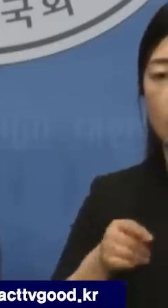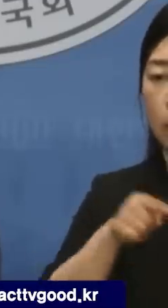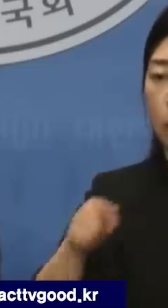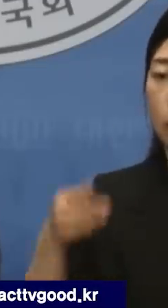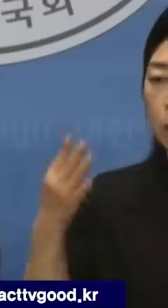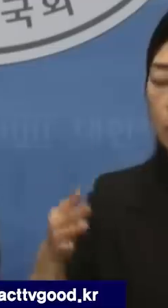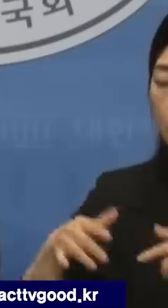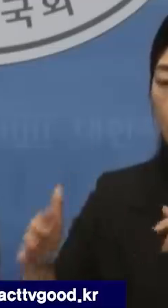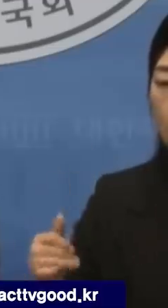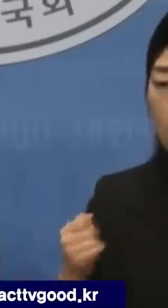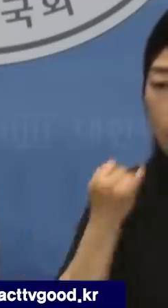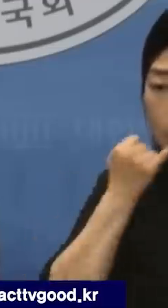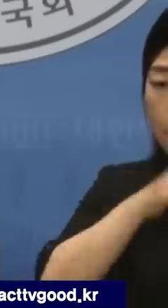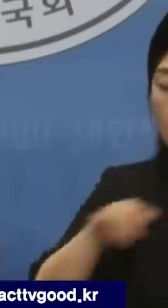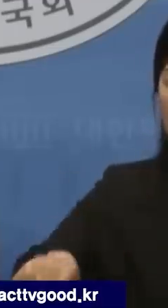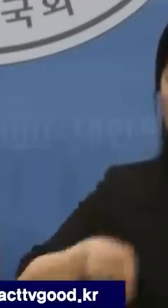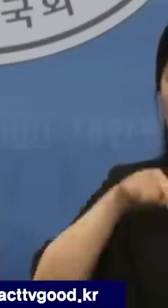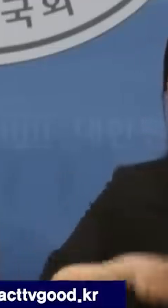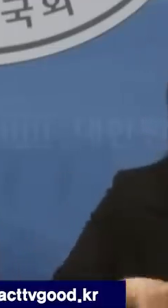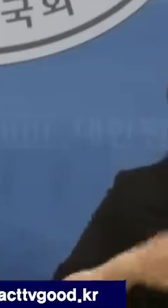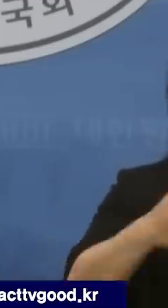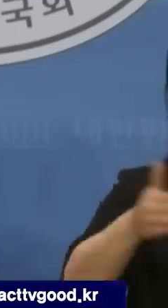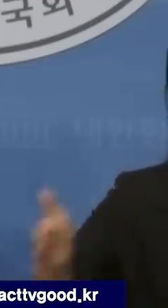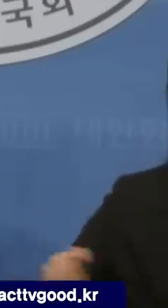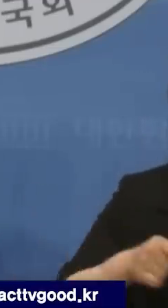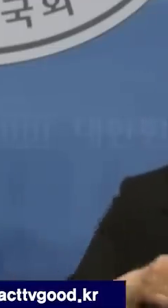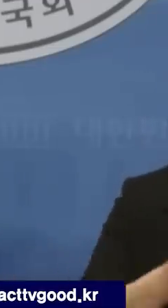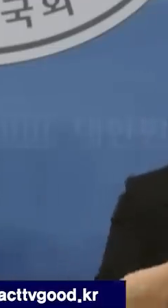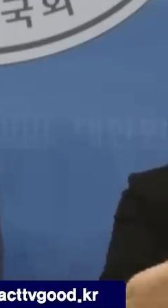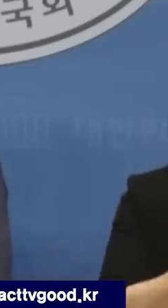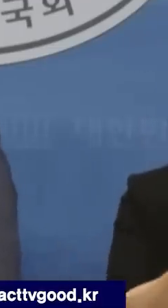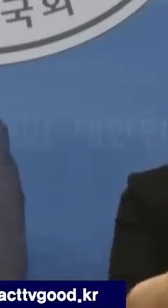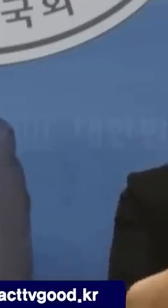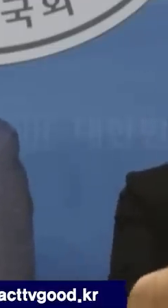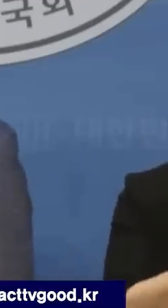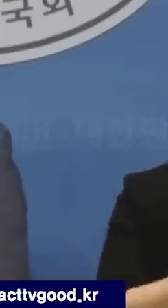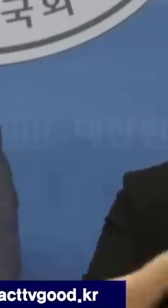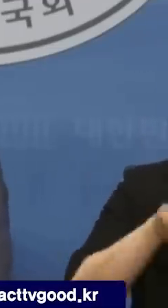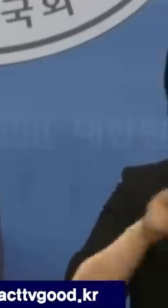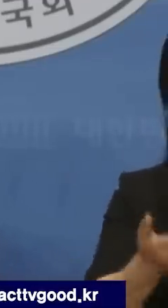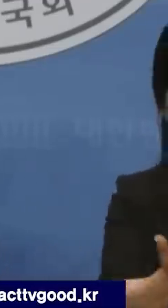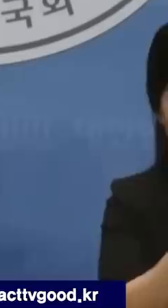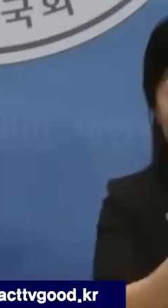4호기 바닷쪽 방파제 안쪽에서 잡힌 우럭에게 일본